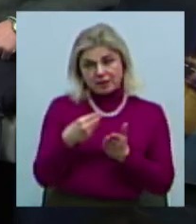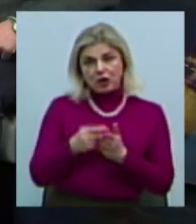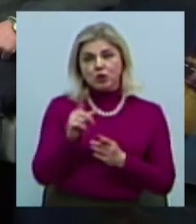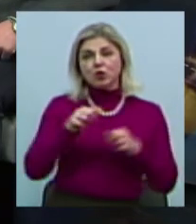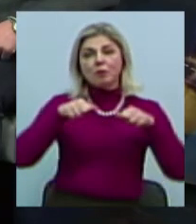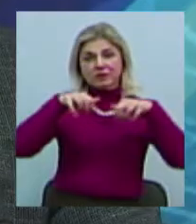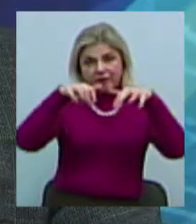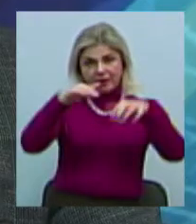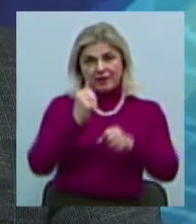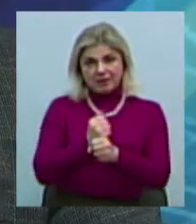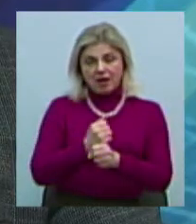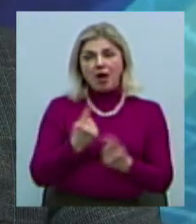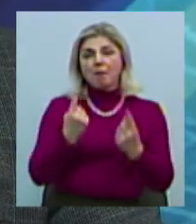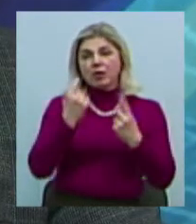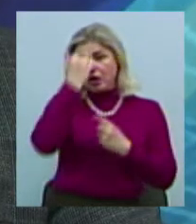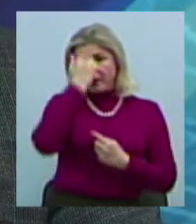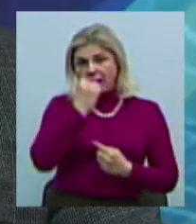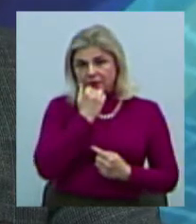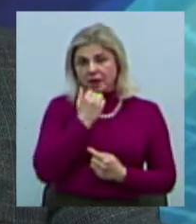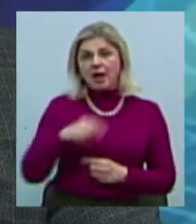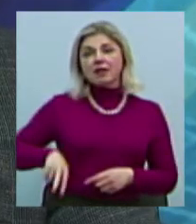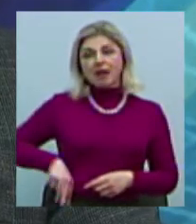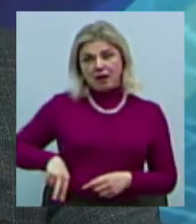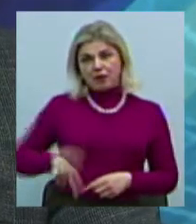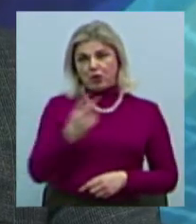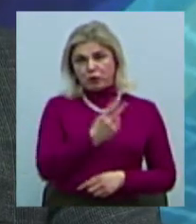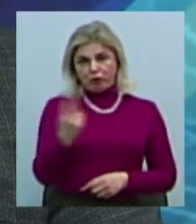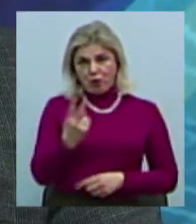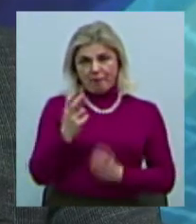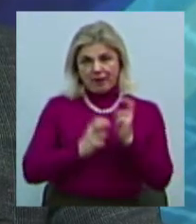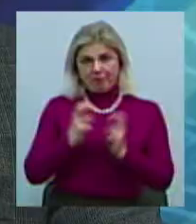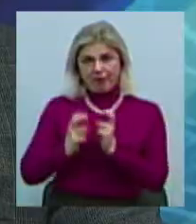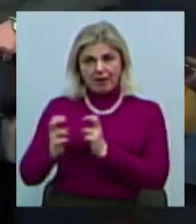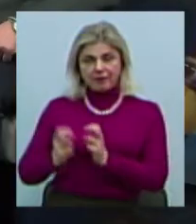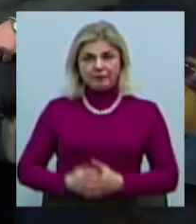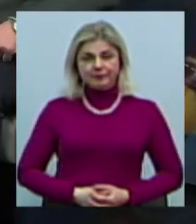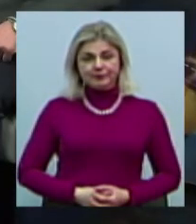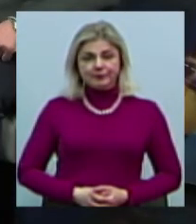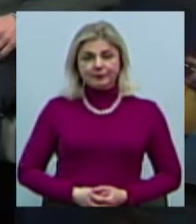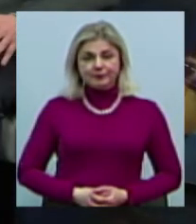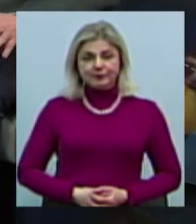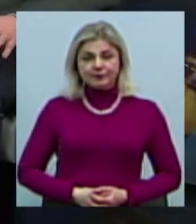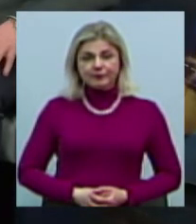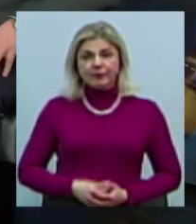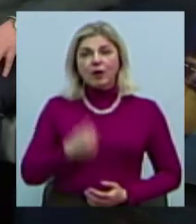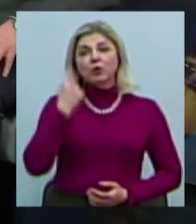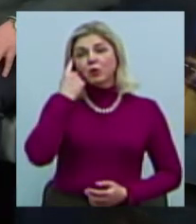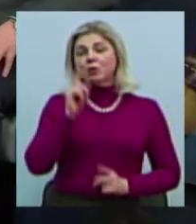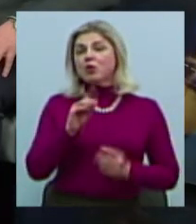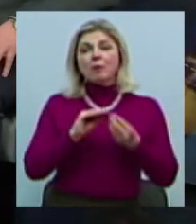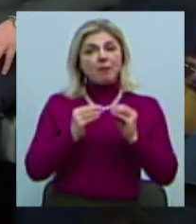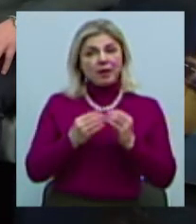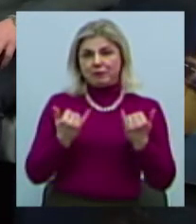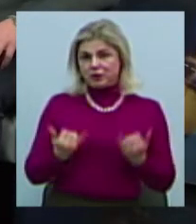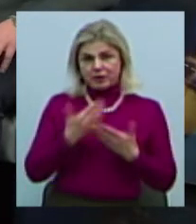поэтому большая благодарность данным директорам двух этих предприятий. Там. Поэтому я думаю, что проблем сейчас нет. По Інгульському